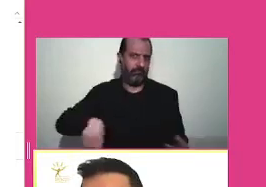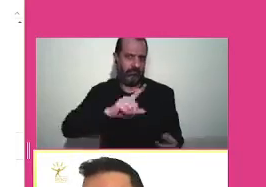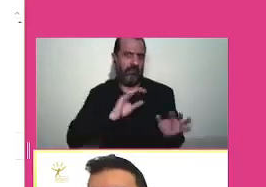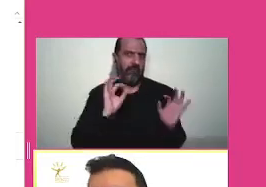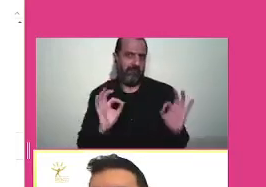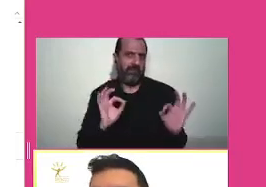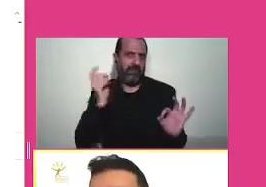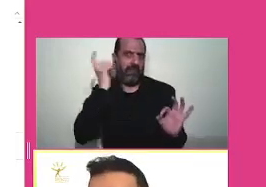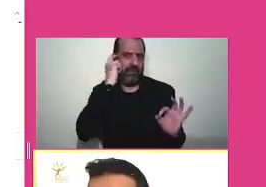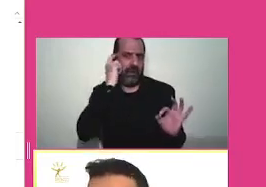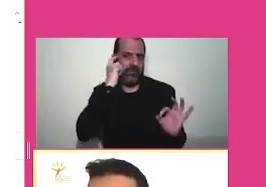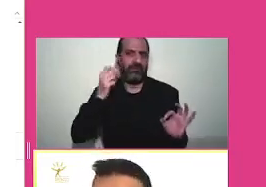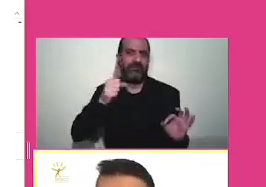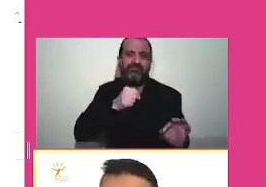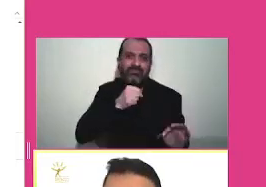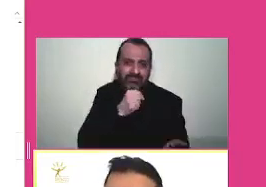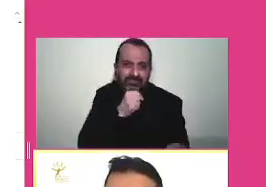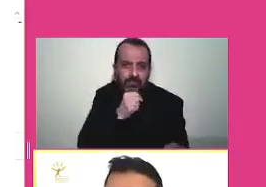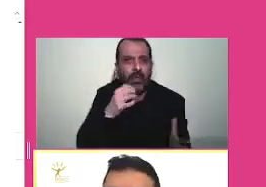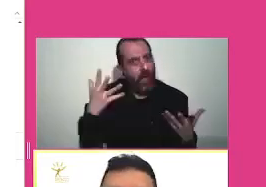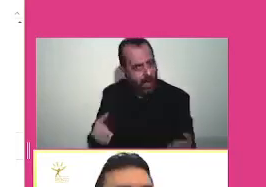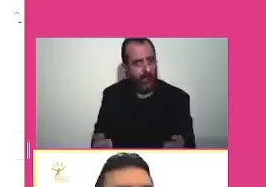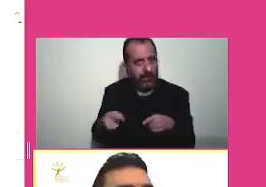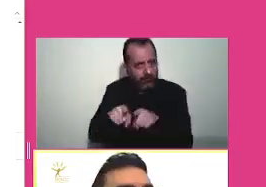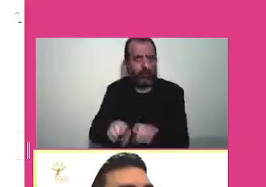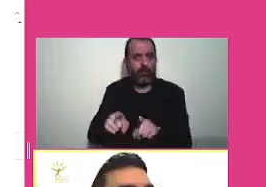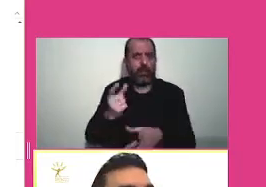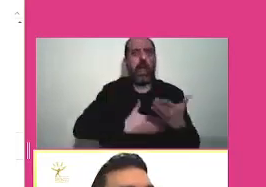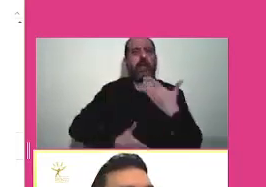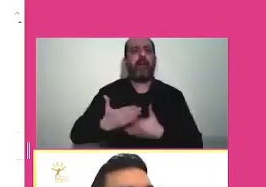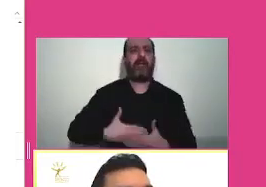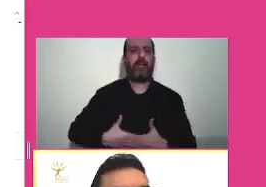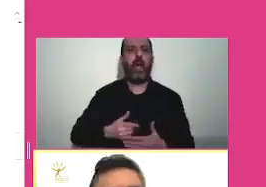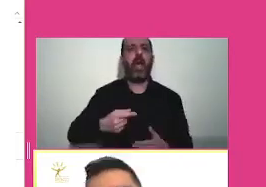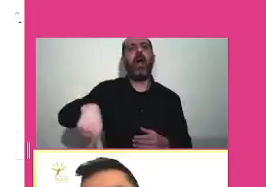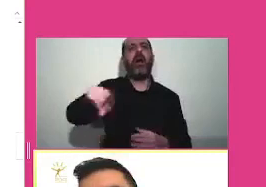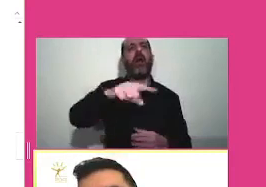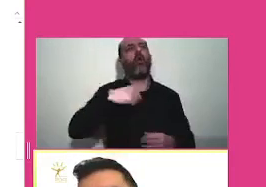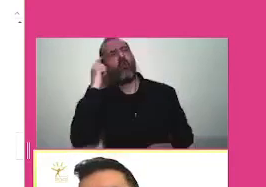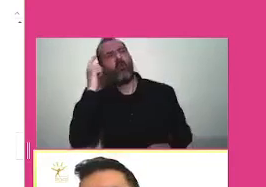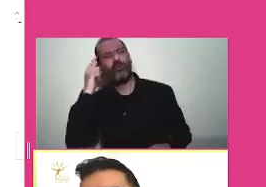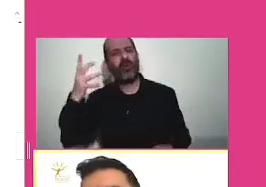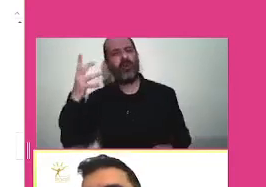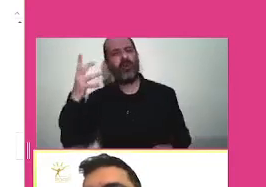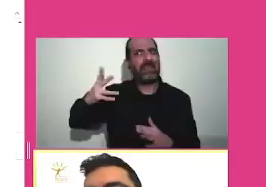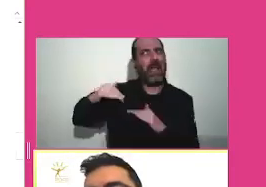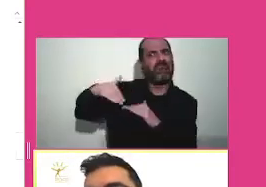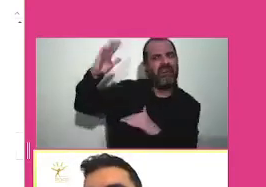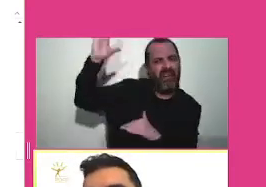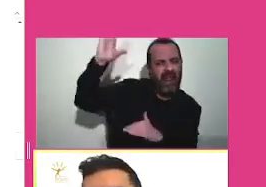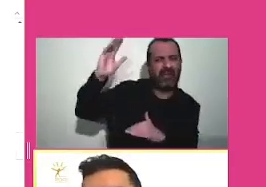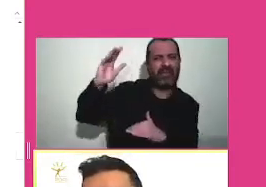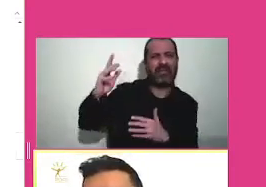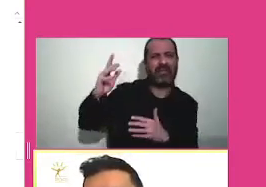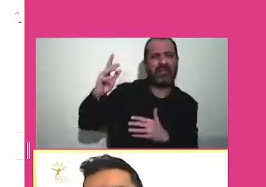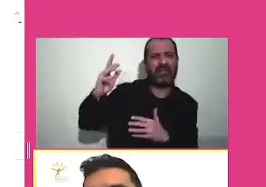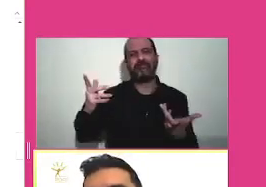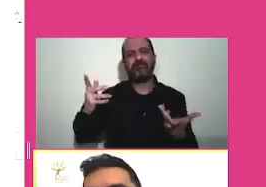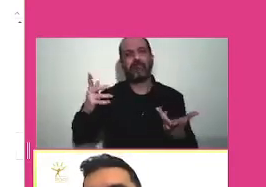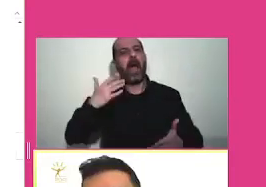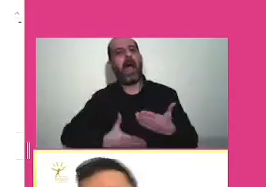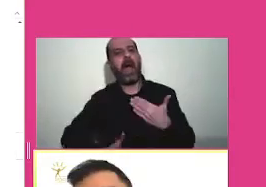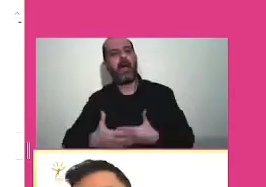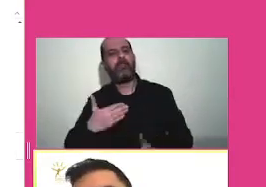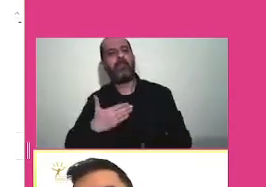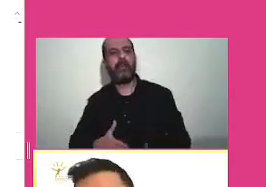καταλαβαίνετε πολύ, αλλά σε πολλές περιπτώσεις πολλοί νομίζουμε ότι στους μεγαλύτερους ανθρώπους η κάθε έννοια αναπηρίας